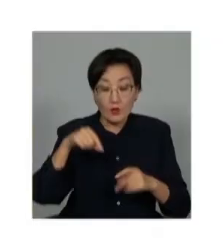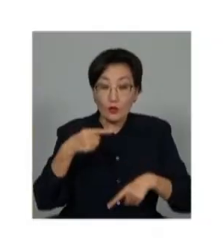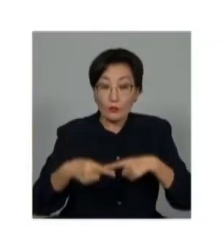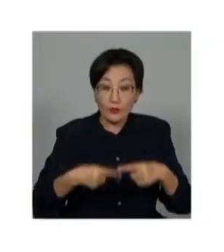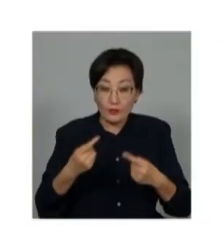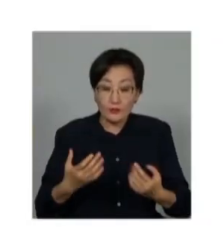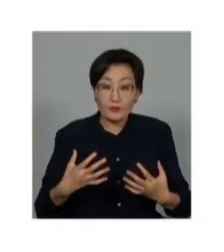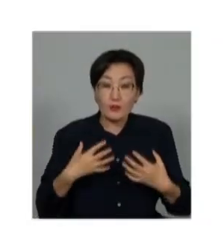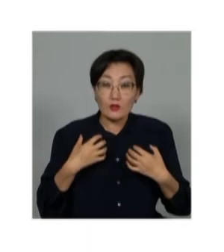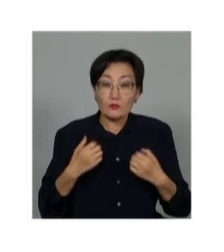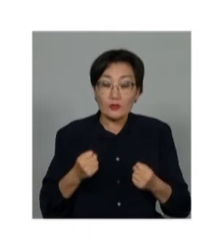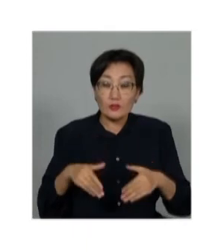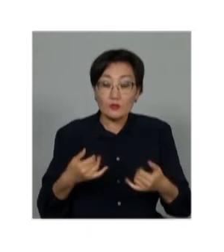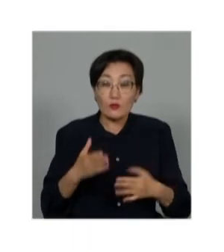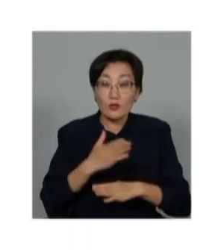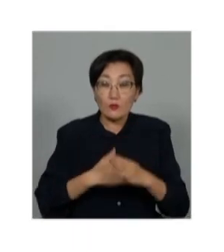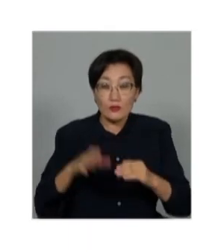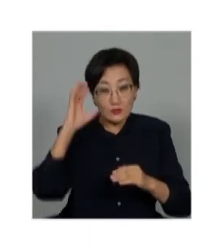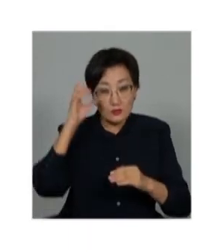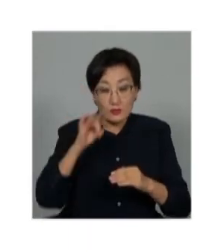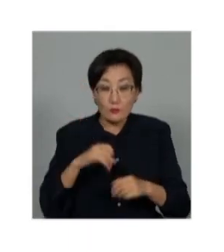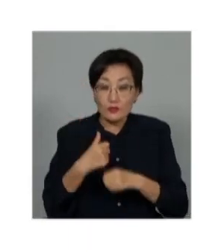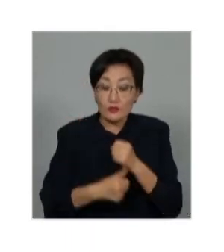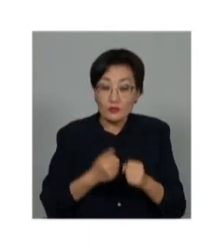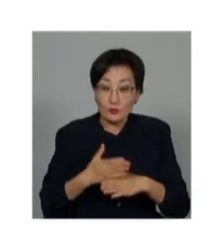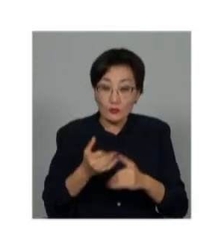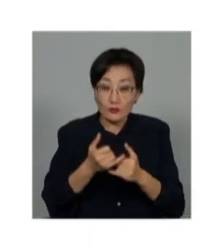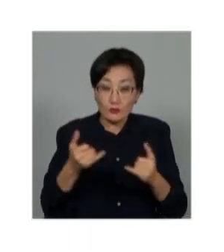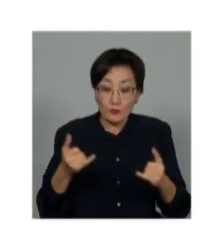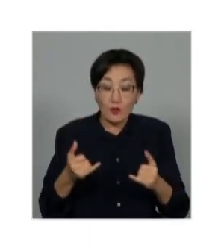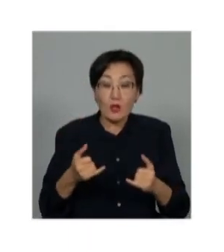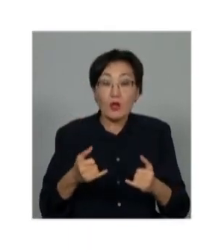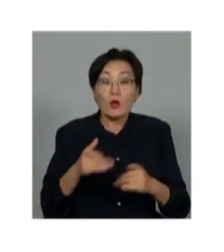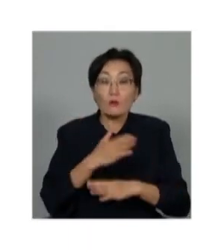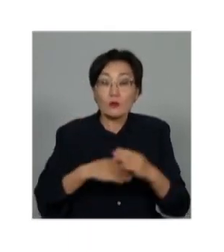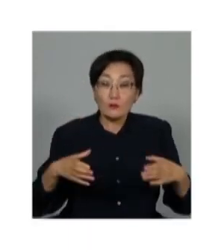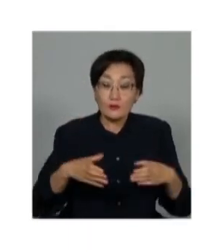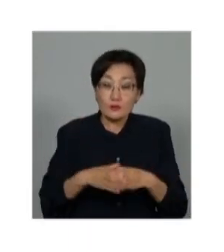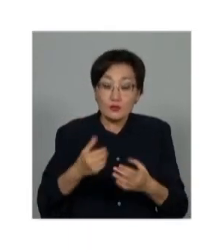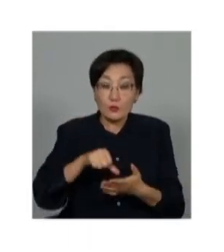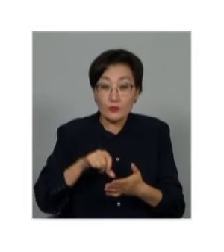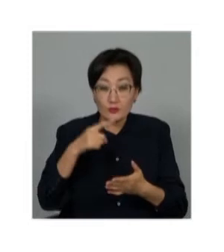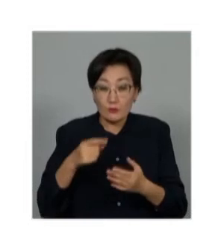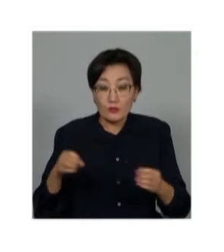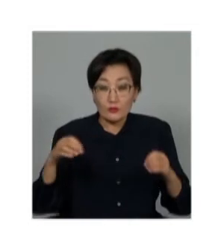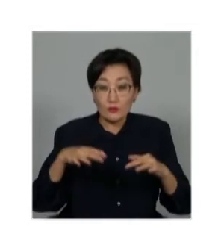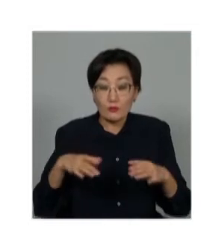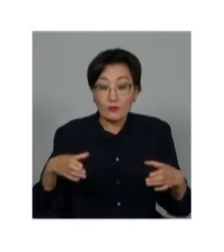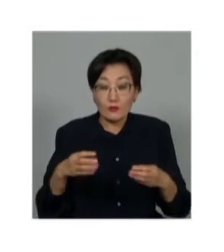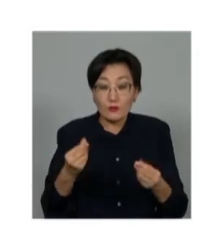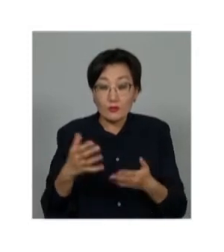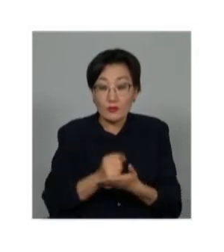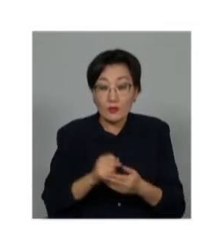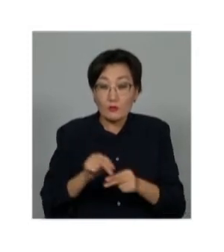болсын. Ерекше жандарға психологиялық және материалдық көмек көрсететін мұзбалақ мүгедектер қоғамы өкілдерінің айтуынша жиналған қор олардың